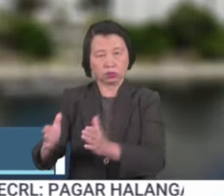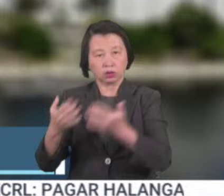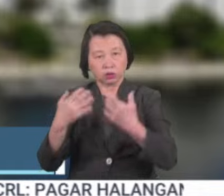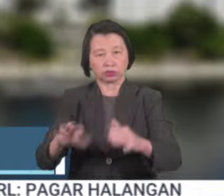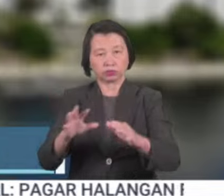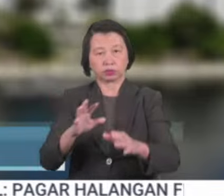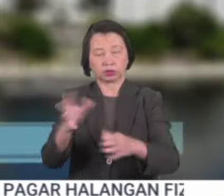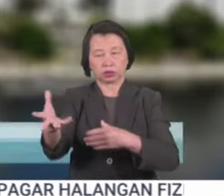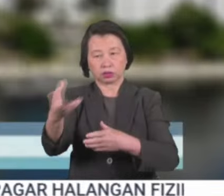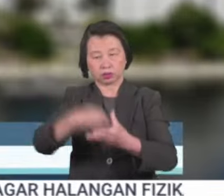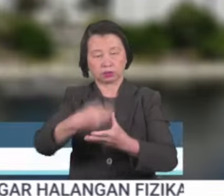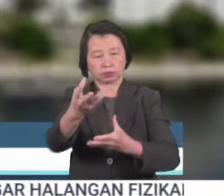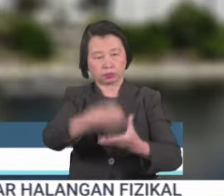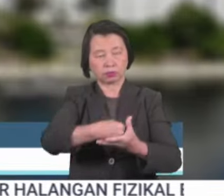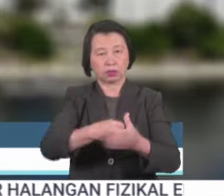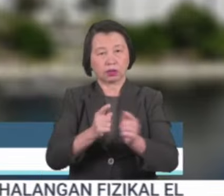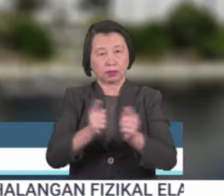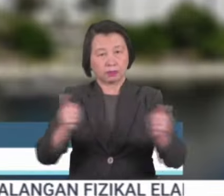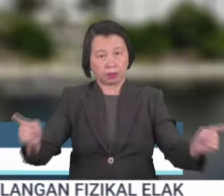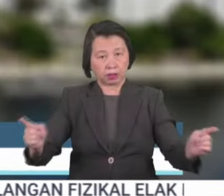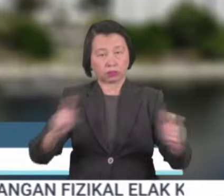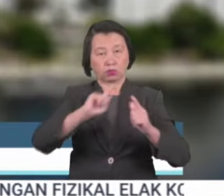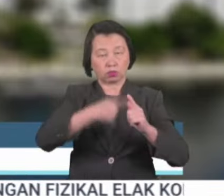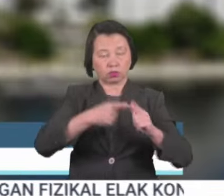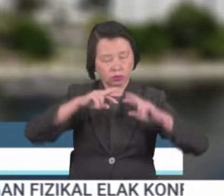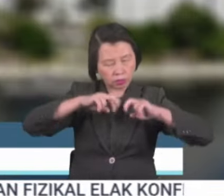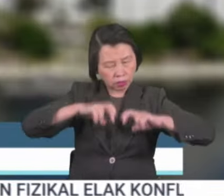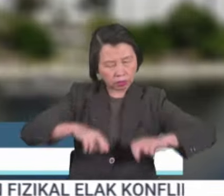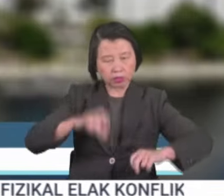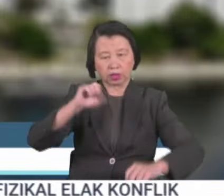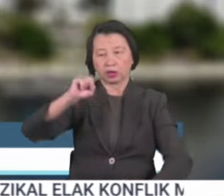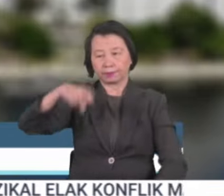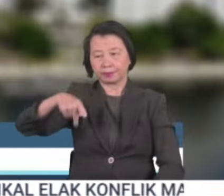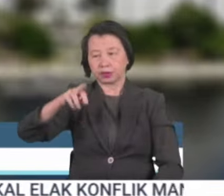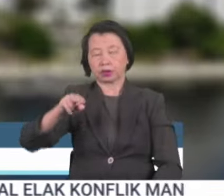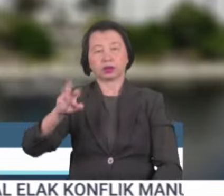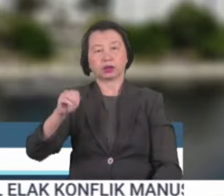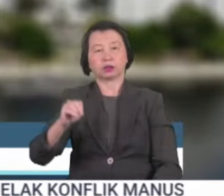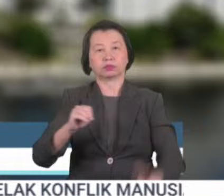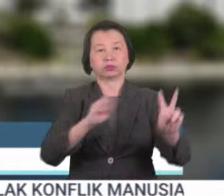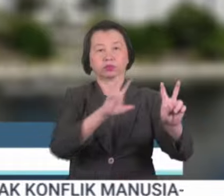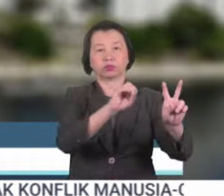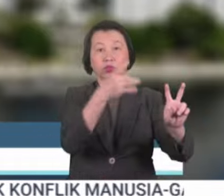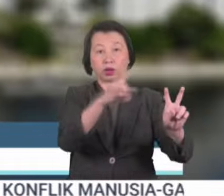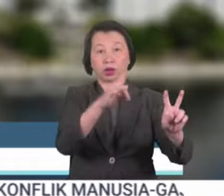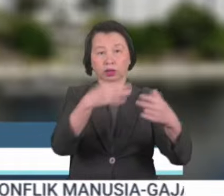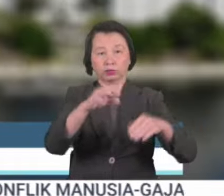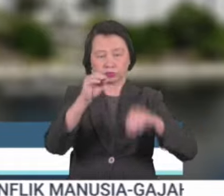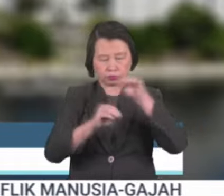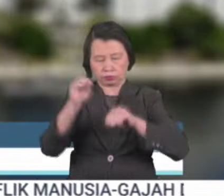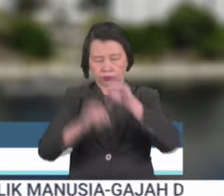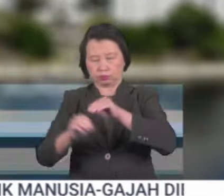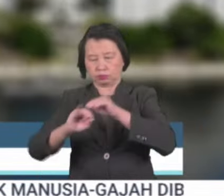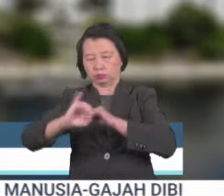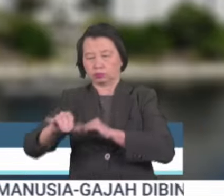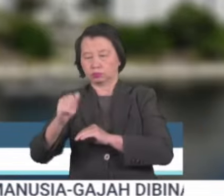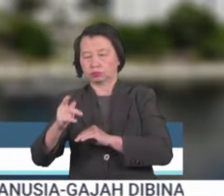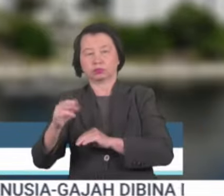selepas sesi libat urus yang panjang bermula dengan kajian SPRM sejak 2018 dan telah dikemaskini JAKIM